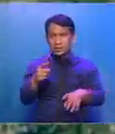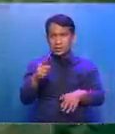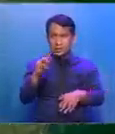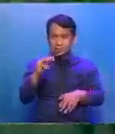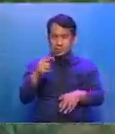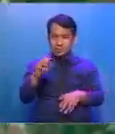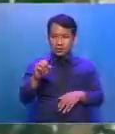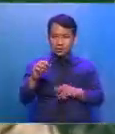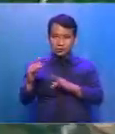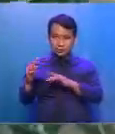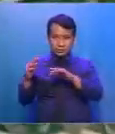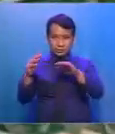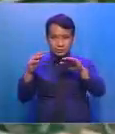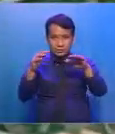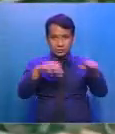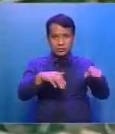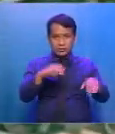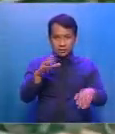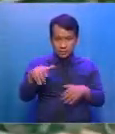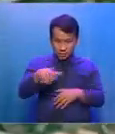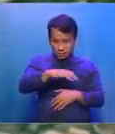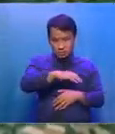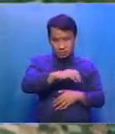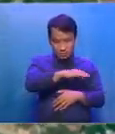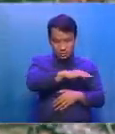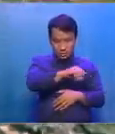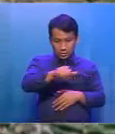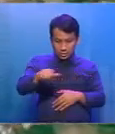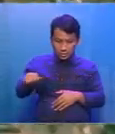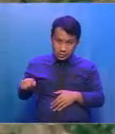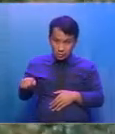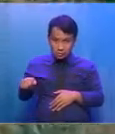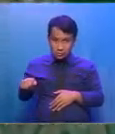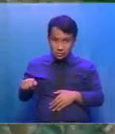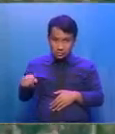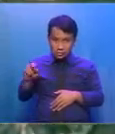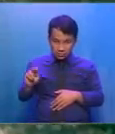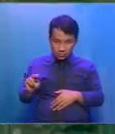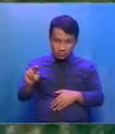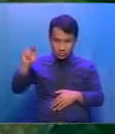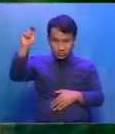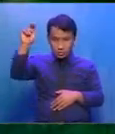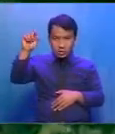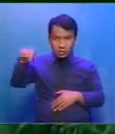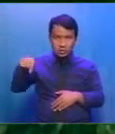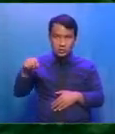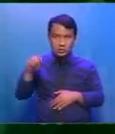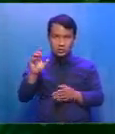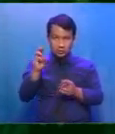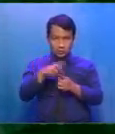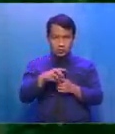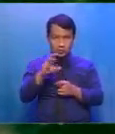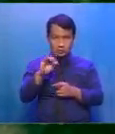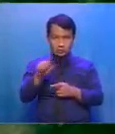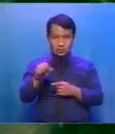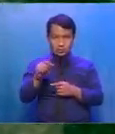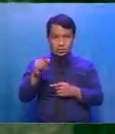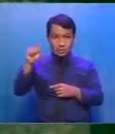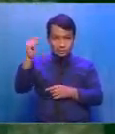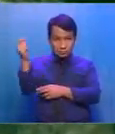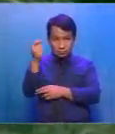River, hanggang tumbukin ito ang Cagayan River at lumiko pa Hilaga, papunta po sa Kapitolyo ng